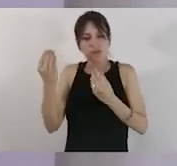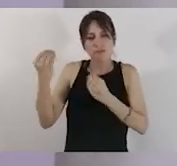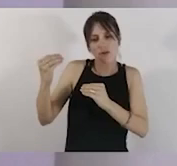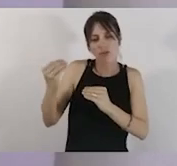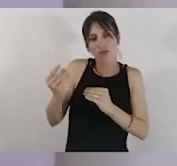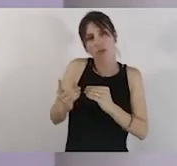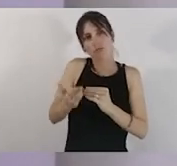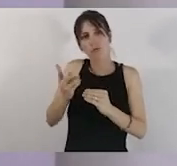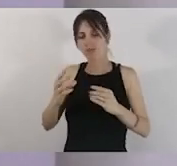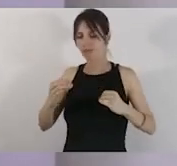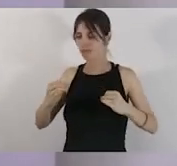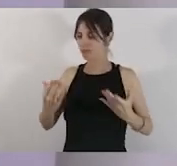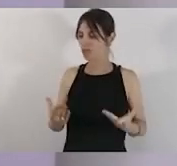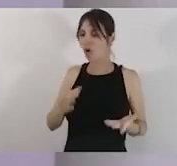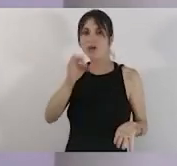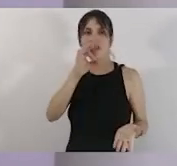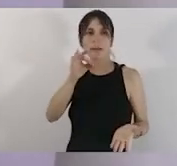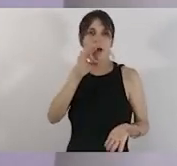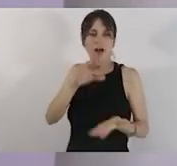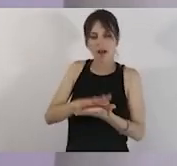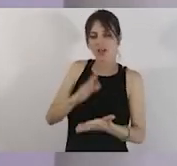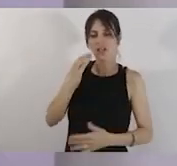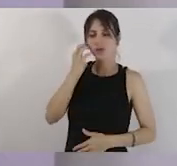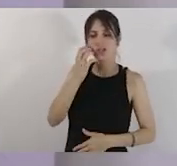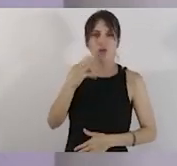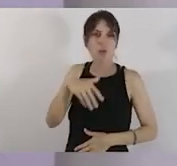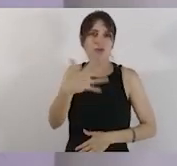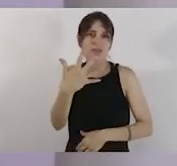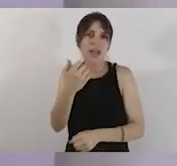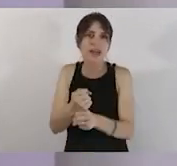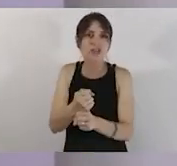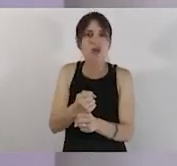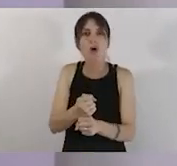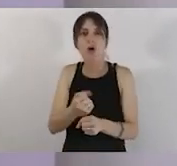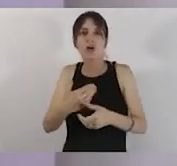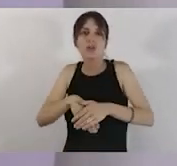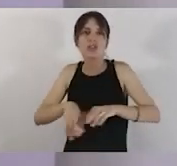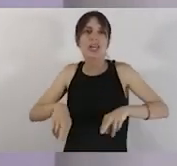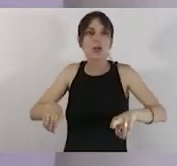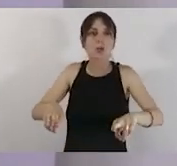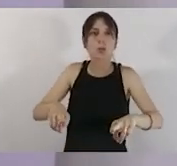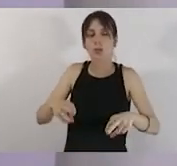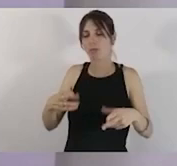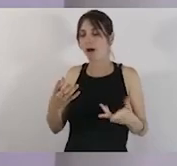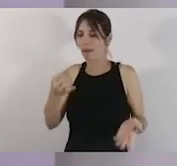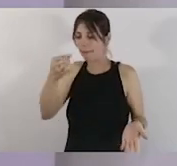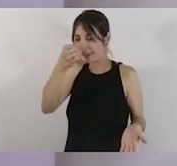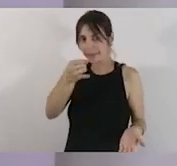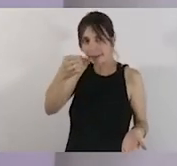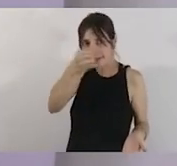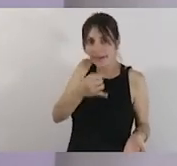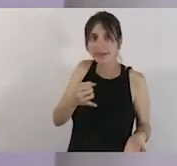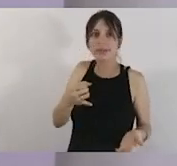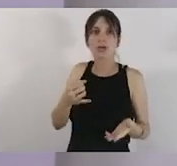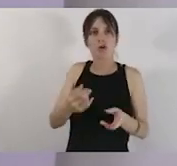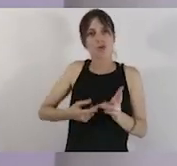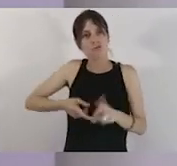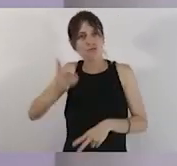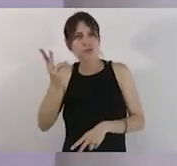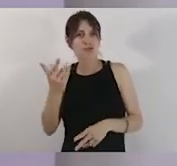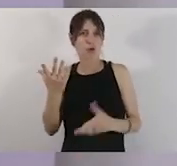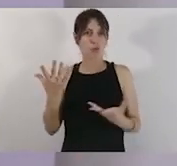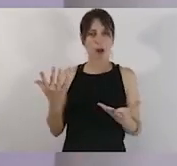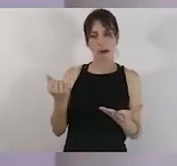qui ont qui sont adolescents, qui ont une quinzaine d'années, qui font des petites bêtises dans la rue. On n'est pas sur, on est plutôt sur de l'incivilité.